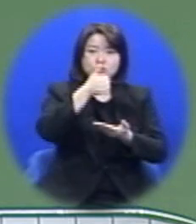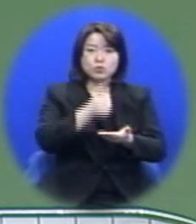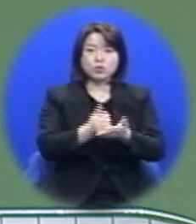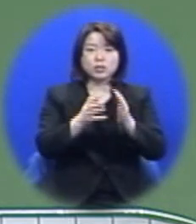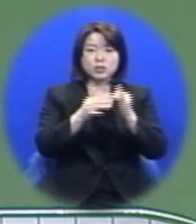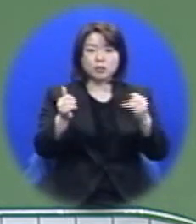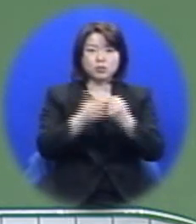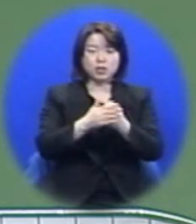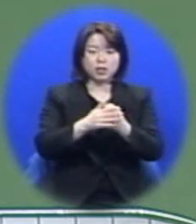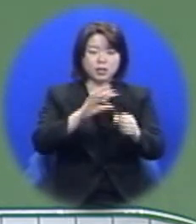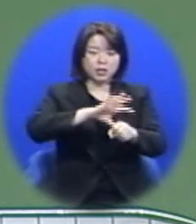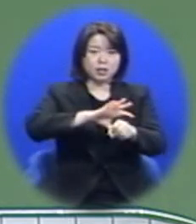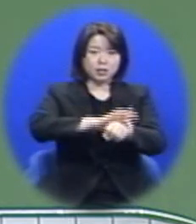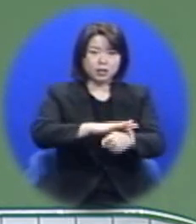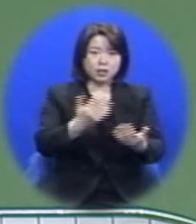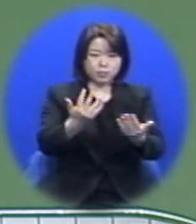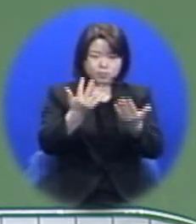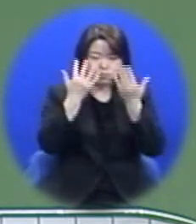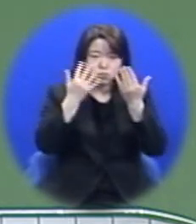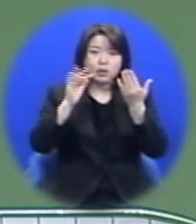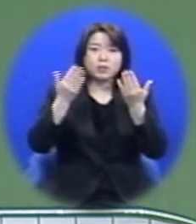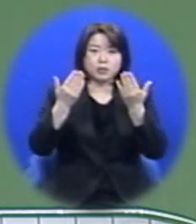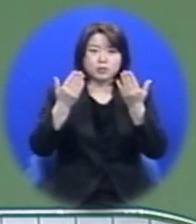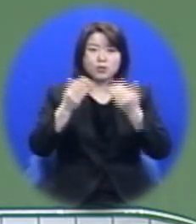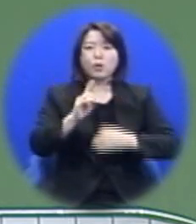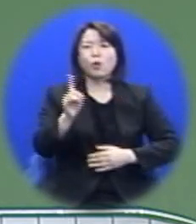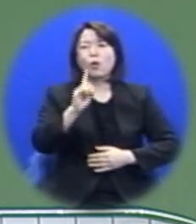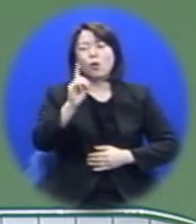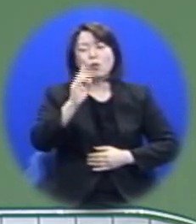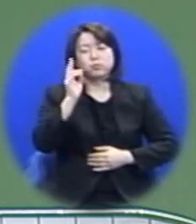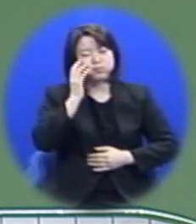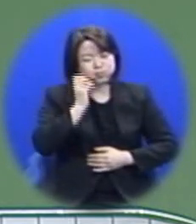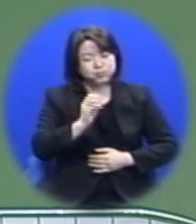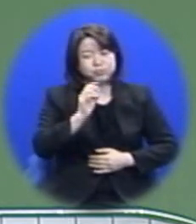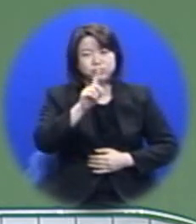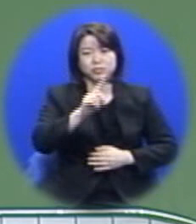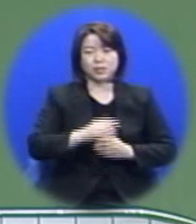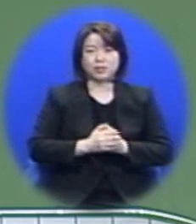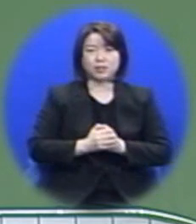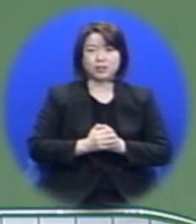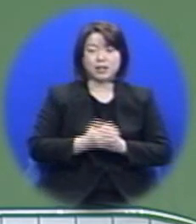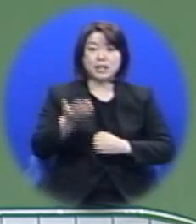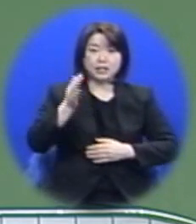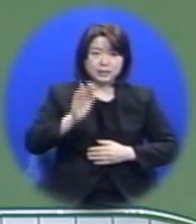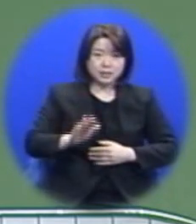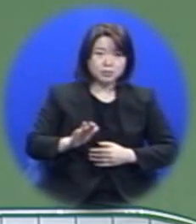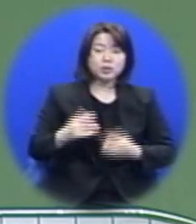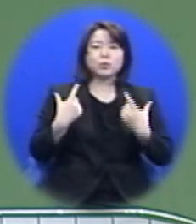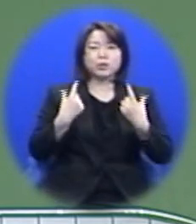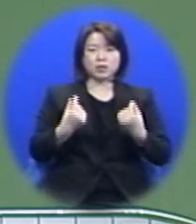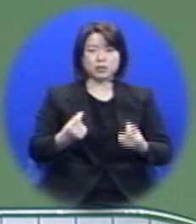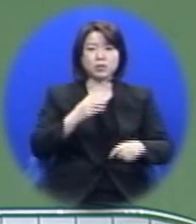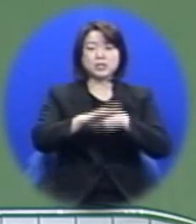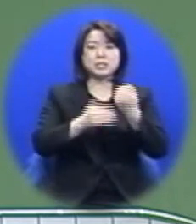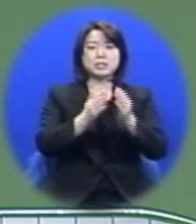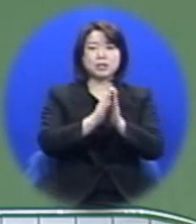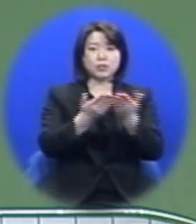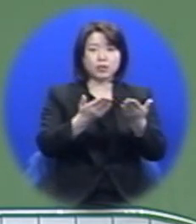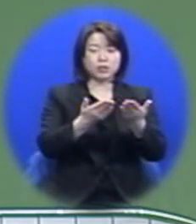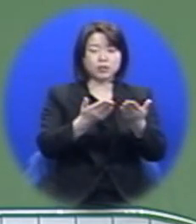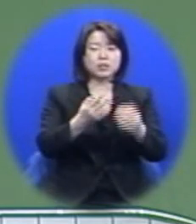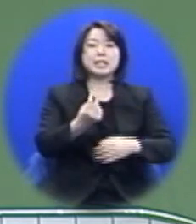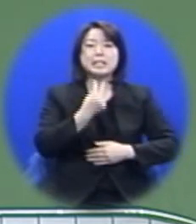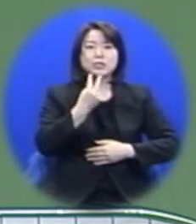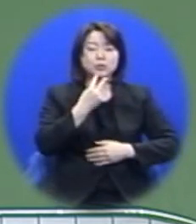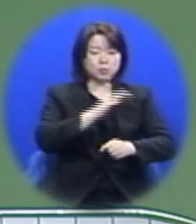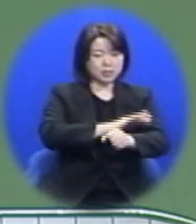됐습니다. 이건 또 얼마나 비참한 일입니까? 그런데도 성경은 여전히 요셉이 형통한 자라고